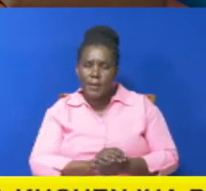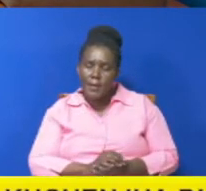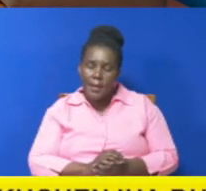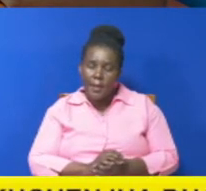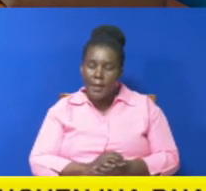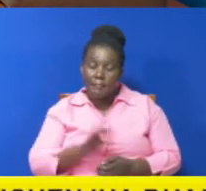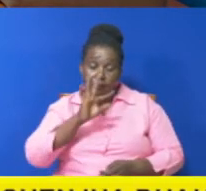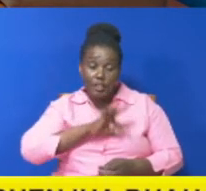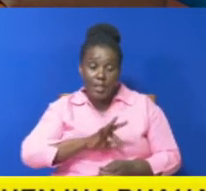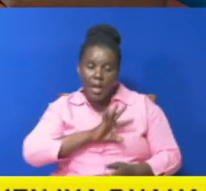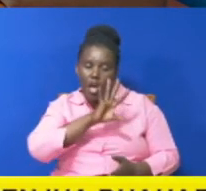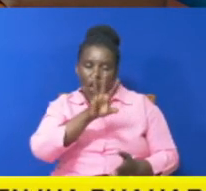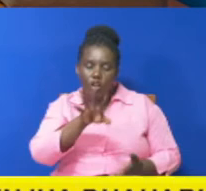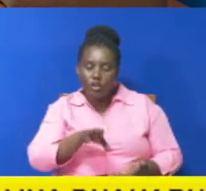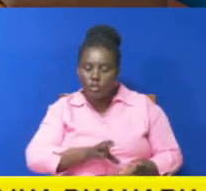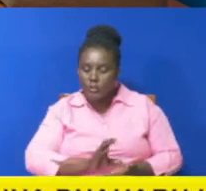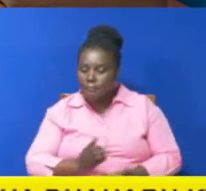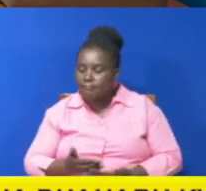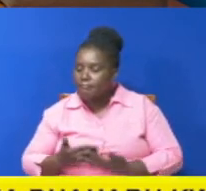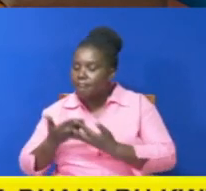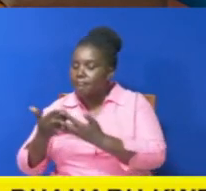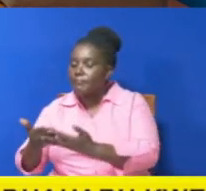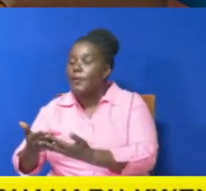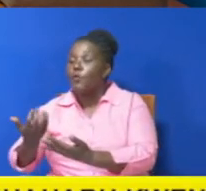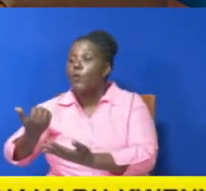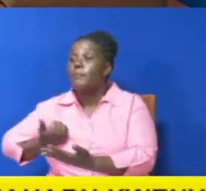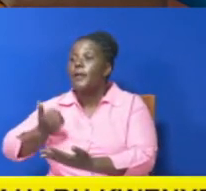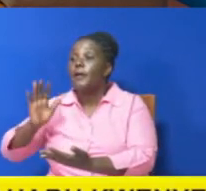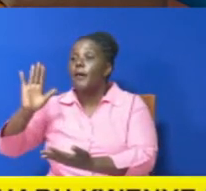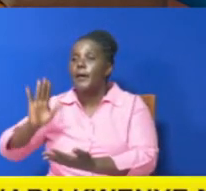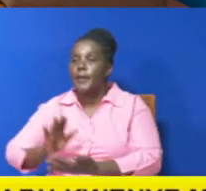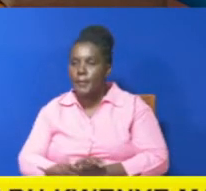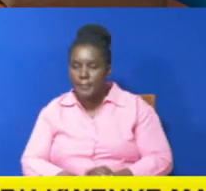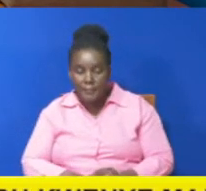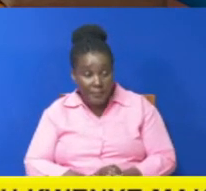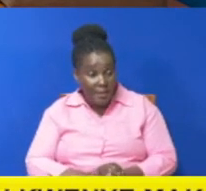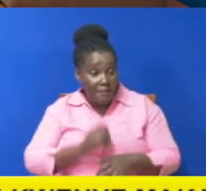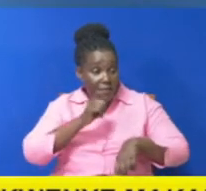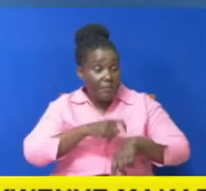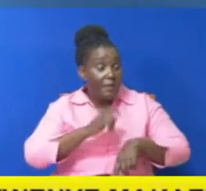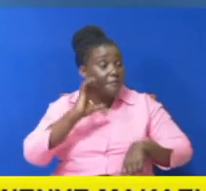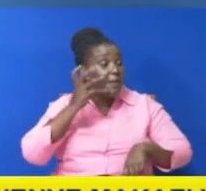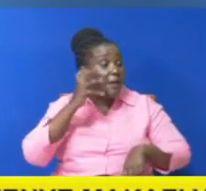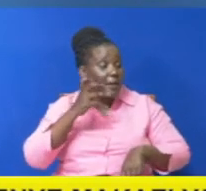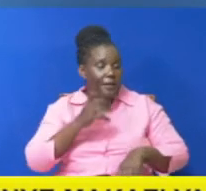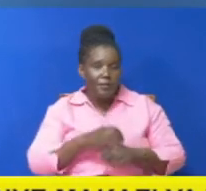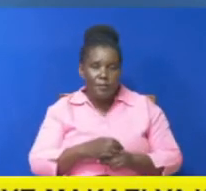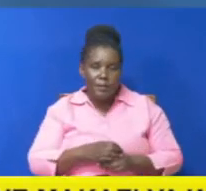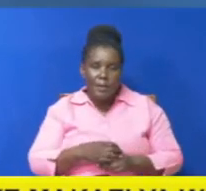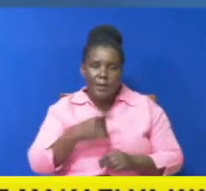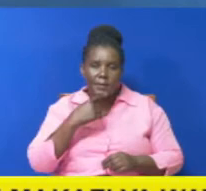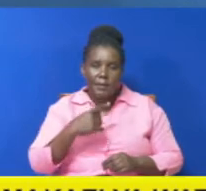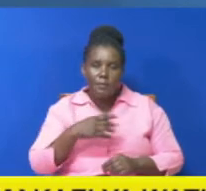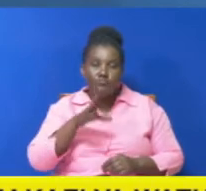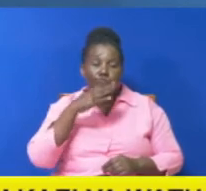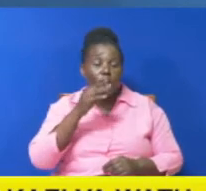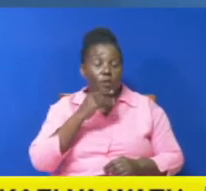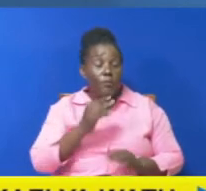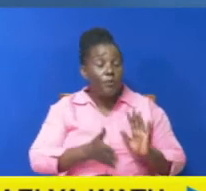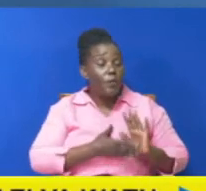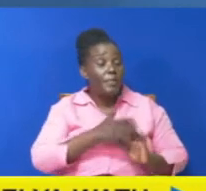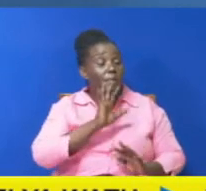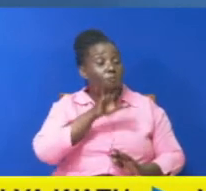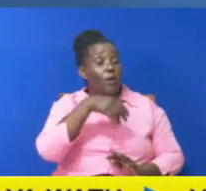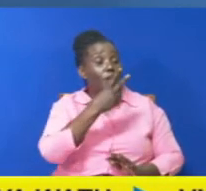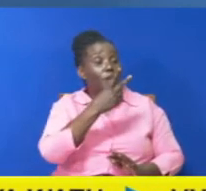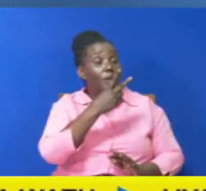mwanamke. Ukiangalia mwanaume, mimi maana ngombea vipindi vyetu tunafanya vya radio, mwanaume toka 2014 hajawahi kununua nguo.